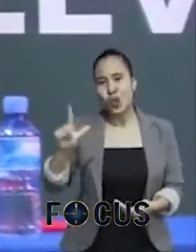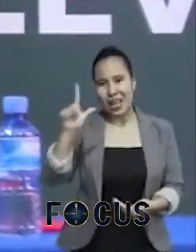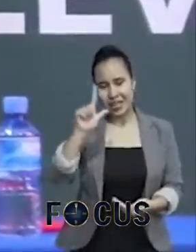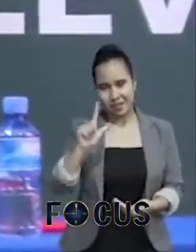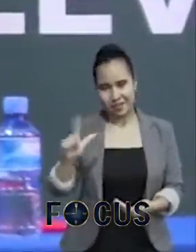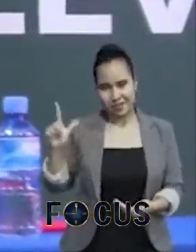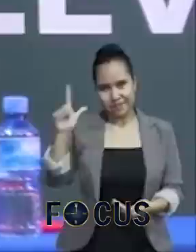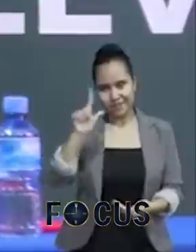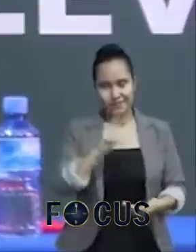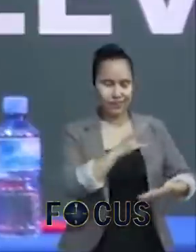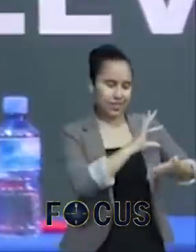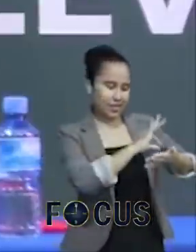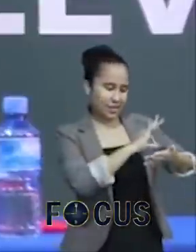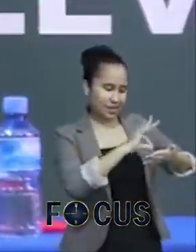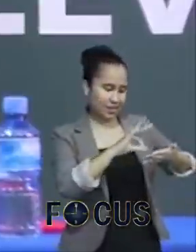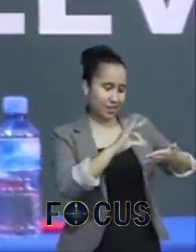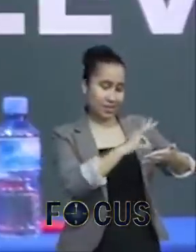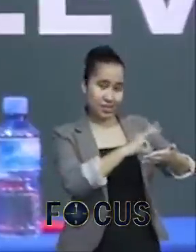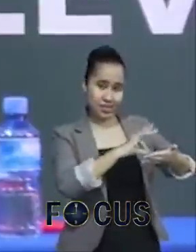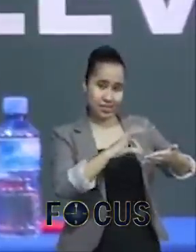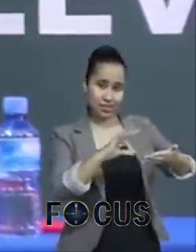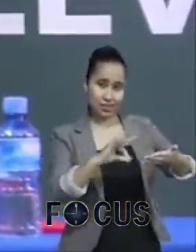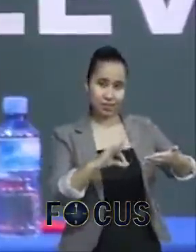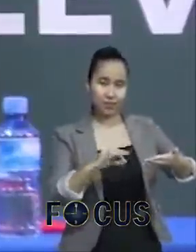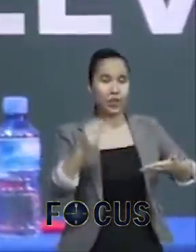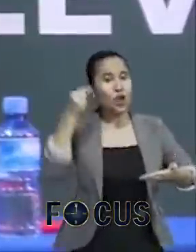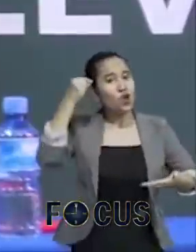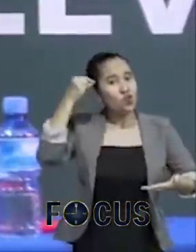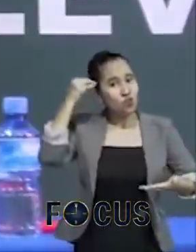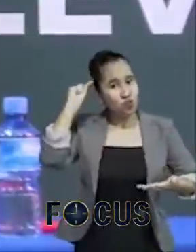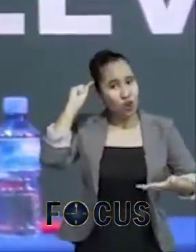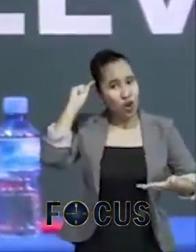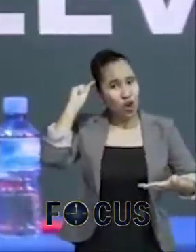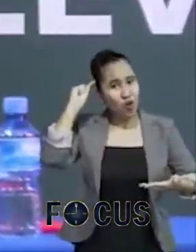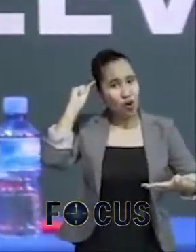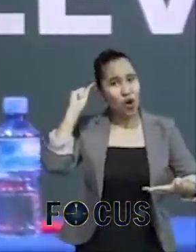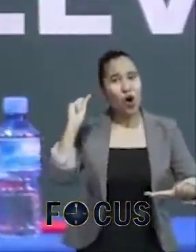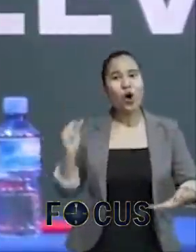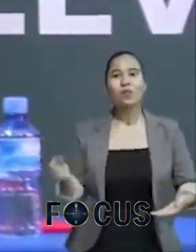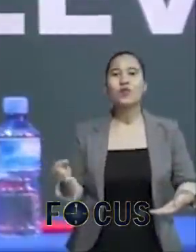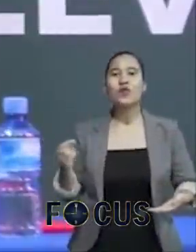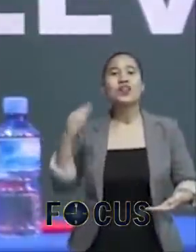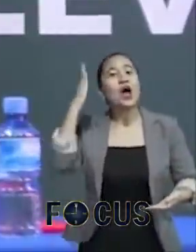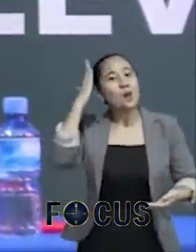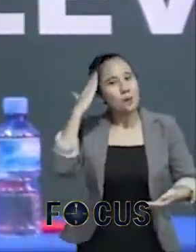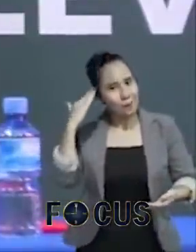De registratie wordt voor vrouwen gedaan op hun meisjesnaam.